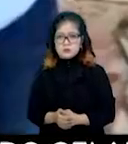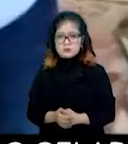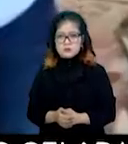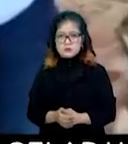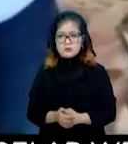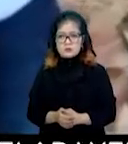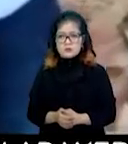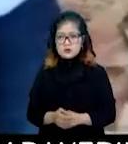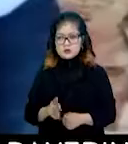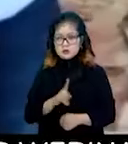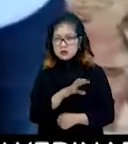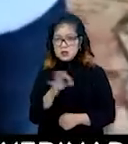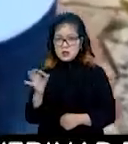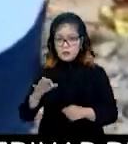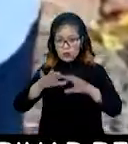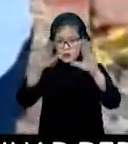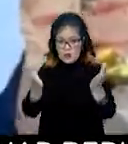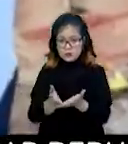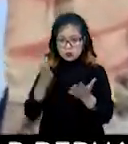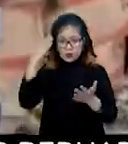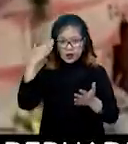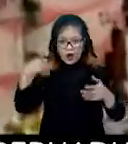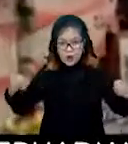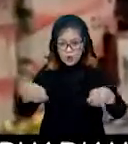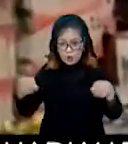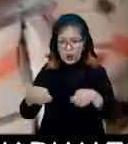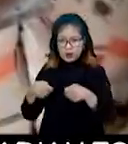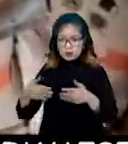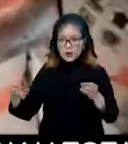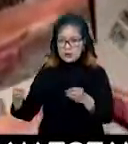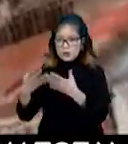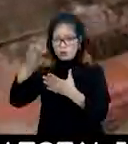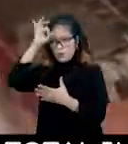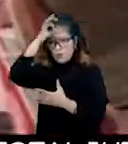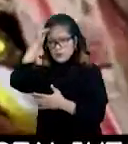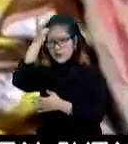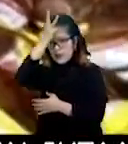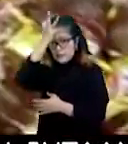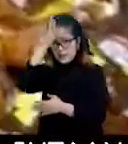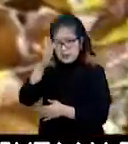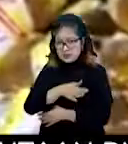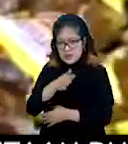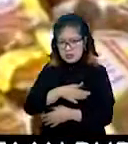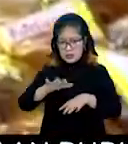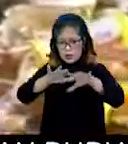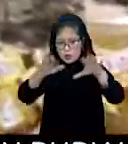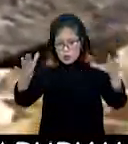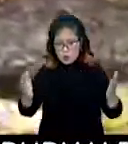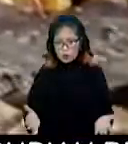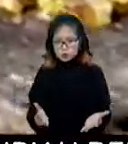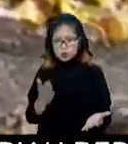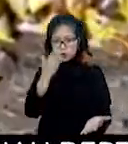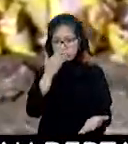Tumpukan ribuan kardus minyak goreng ditemukan Direktorat Kriminal Khusus Polda Kalimantan Selatan di sebuah gudang di Jalan Gubernur Supario, Kabupaten Banjar,